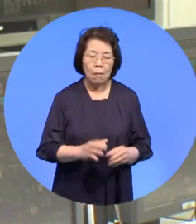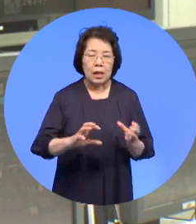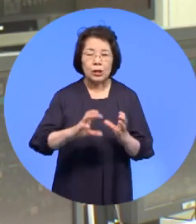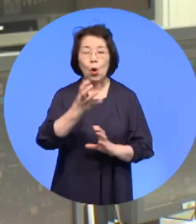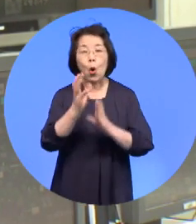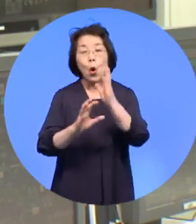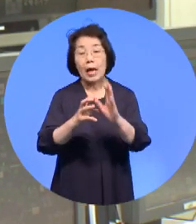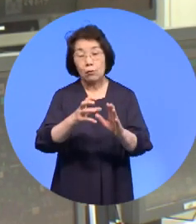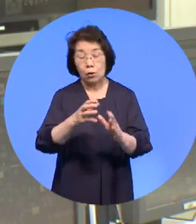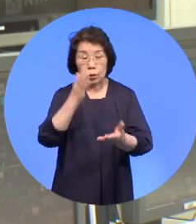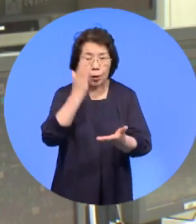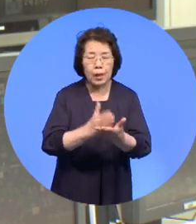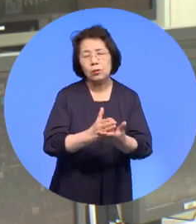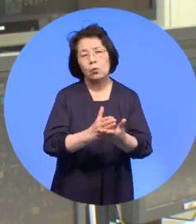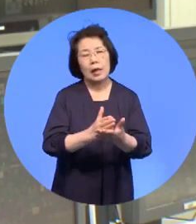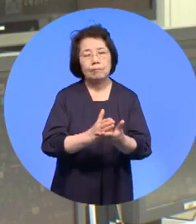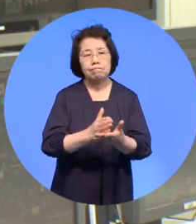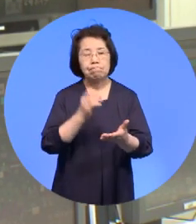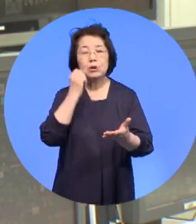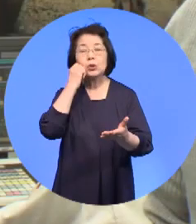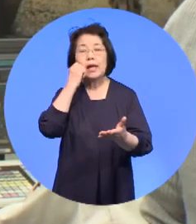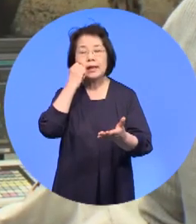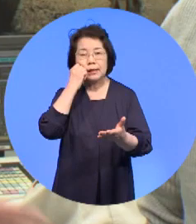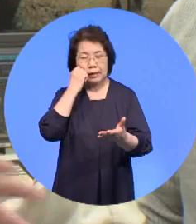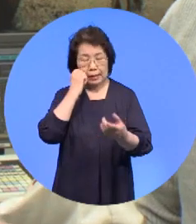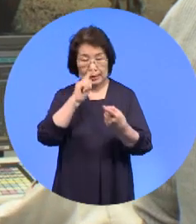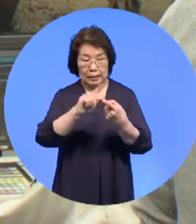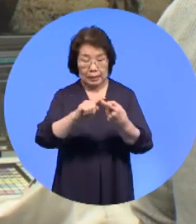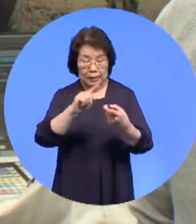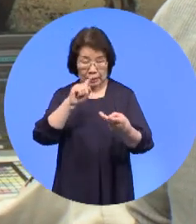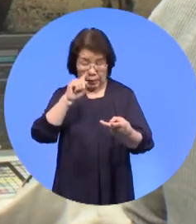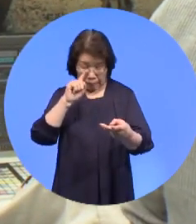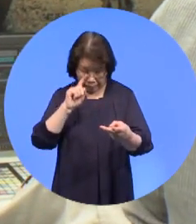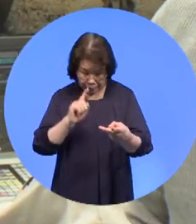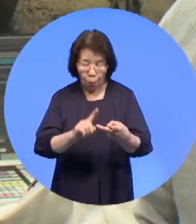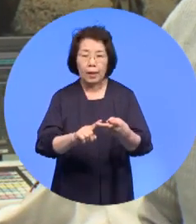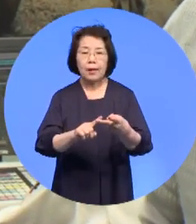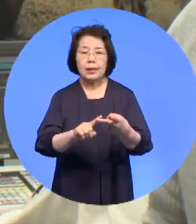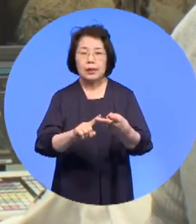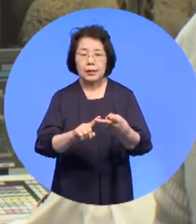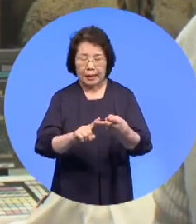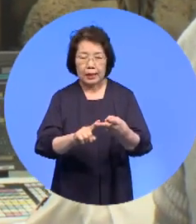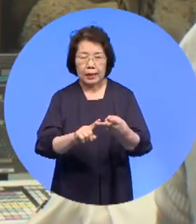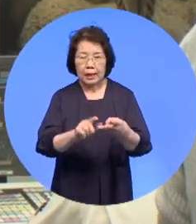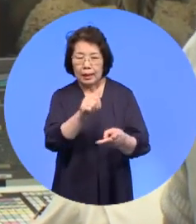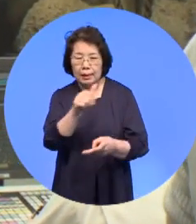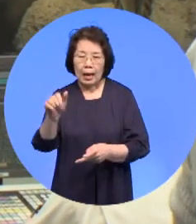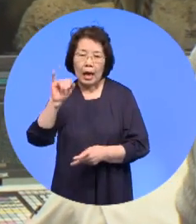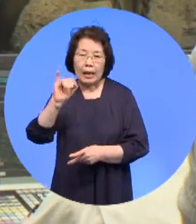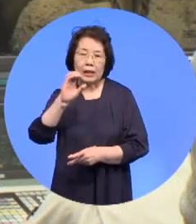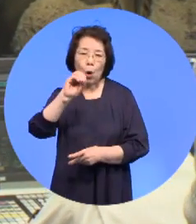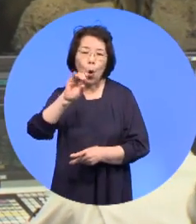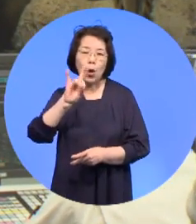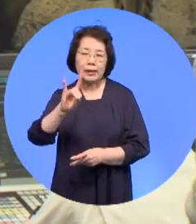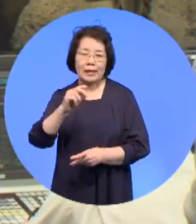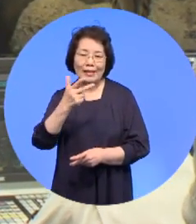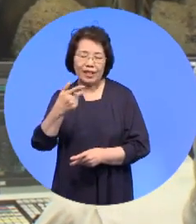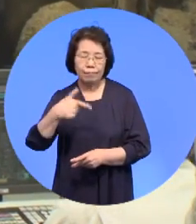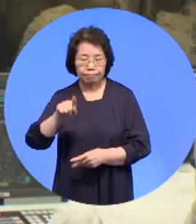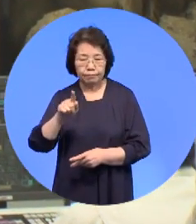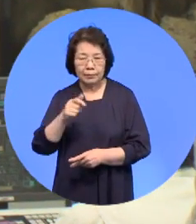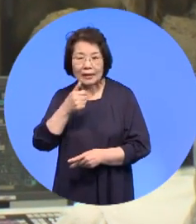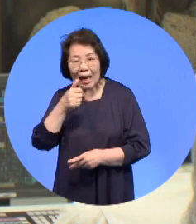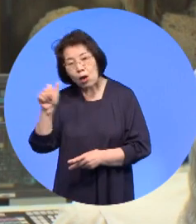ですね運転したりとかね悪いしたりするのは非常にあの大変なんですよそれともう一つはですねあの大不振 hi